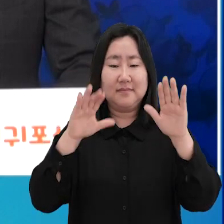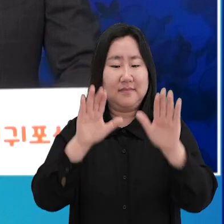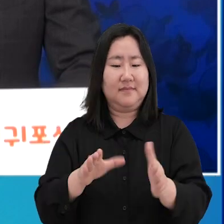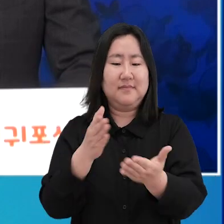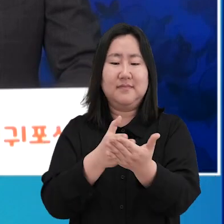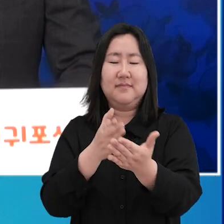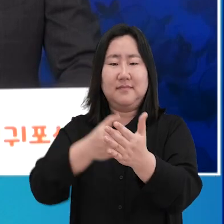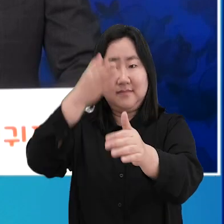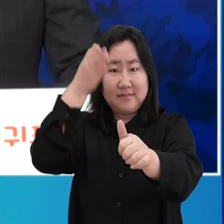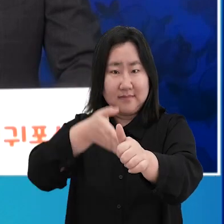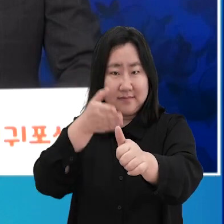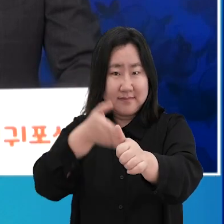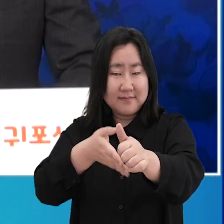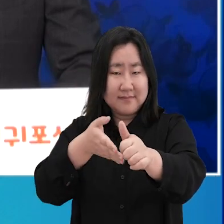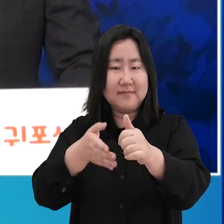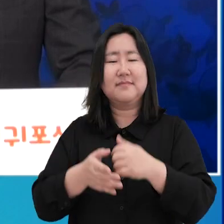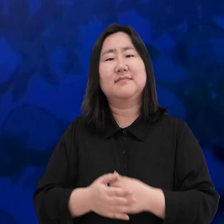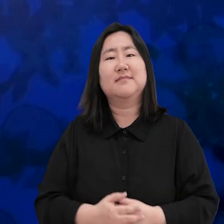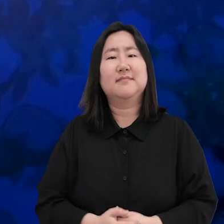소식